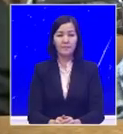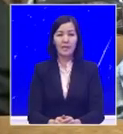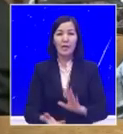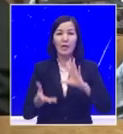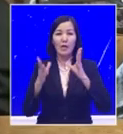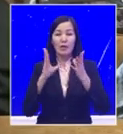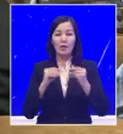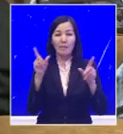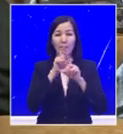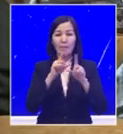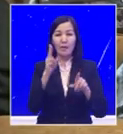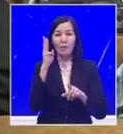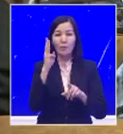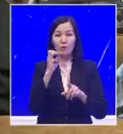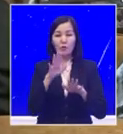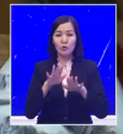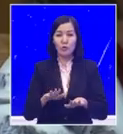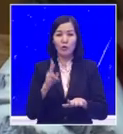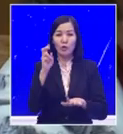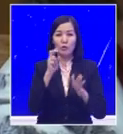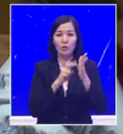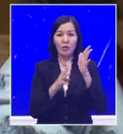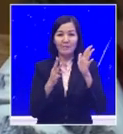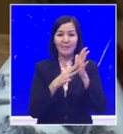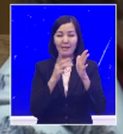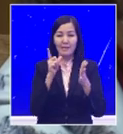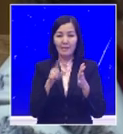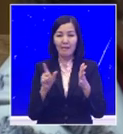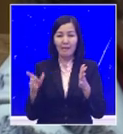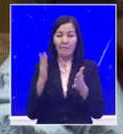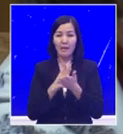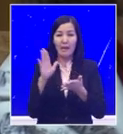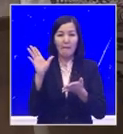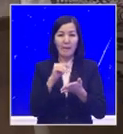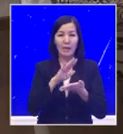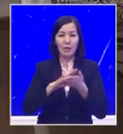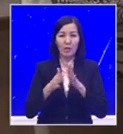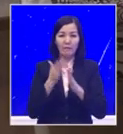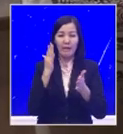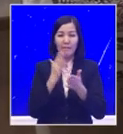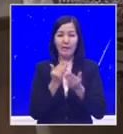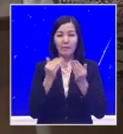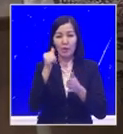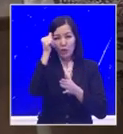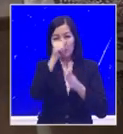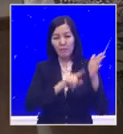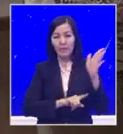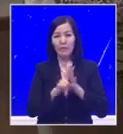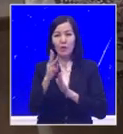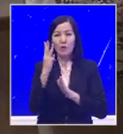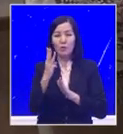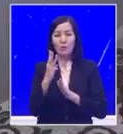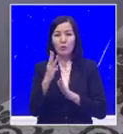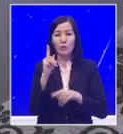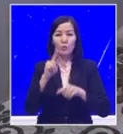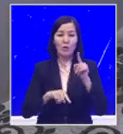Жалпы мекеме 300 орынға арналған 278 адам бағымда. Мұнда бар жағдай жасалған. Бір қуантарлығы, биыл жыл басынан бері үш қарияны